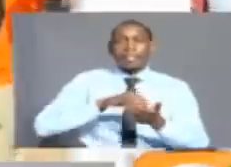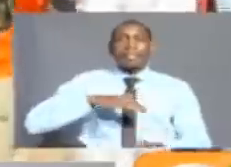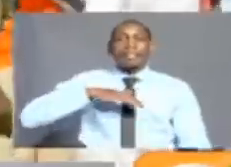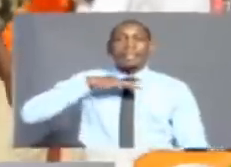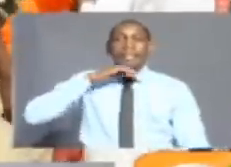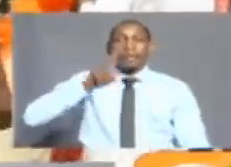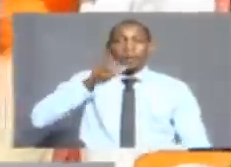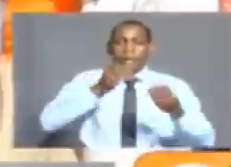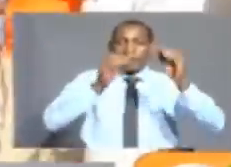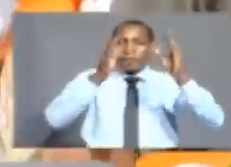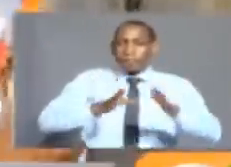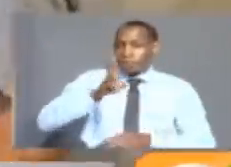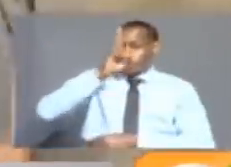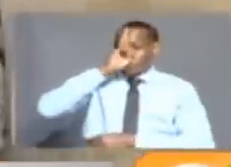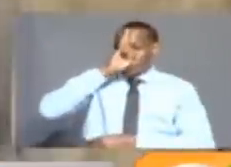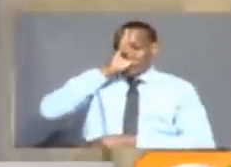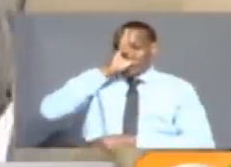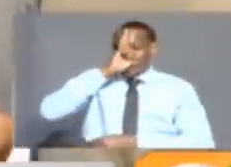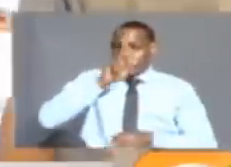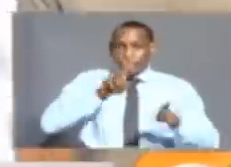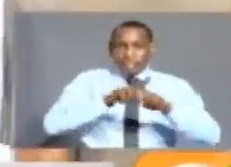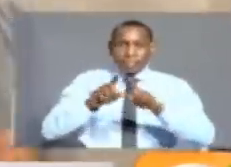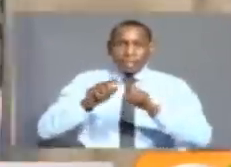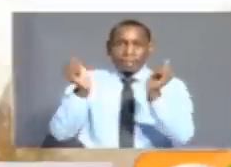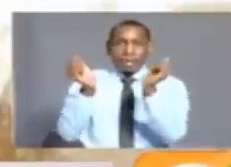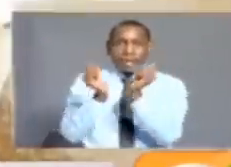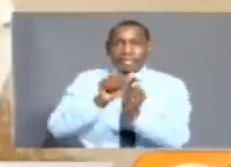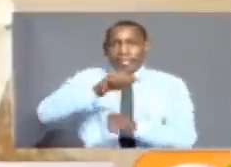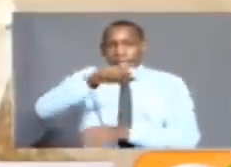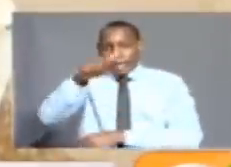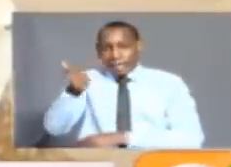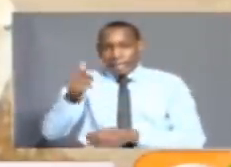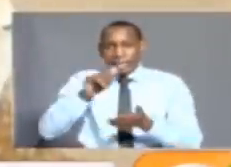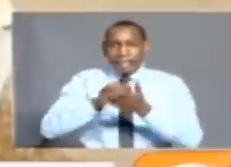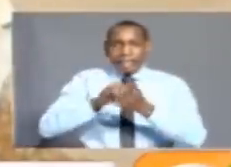cha afisa mmoja wa polisi na kukamatwa kwa mwingine mmoja